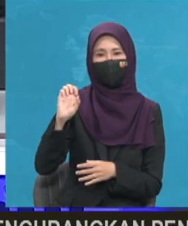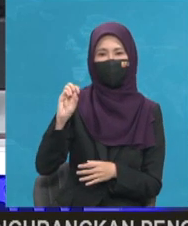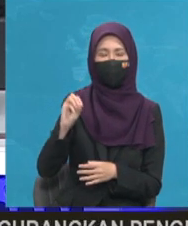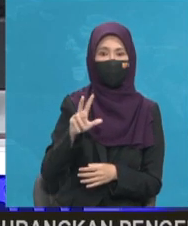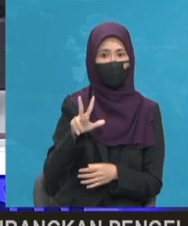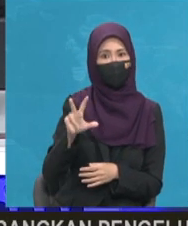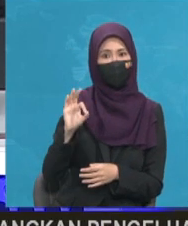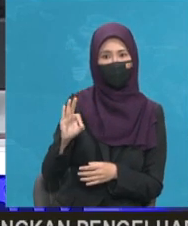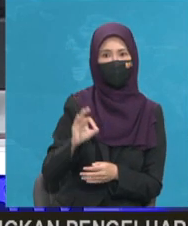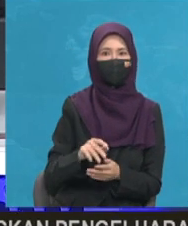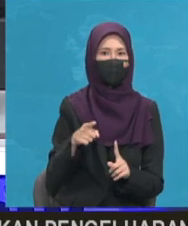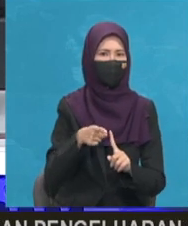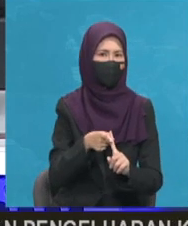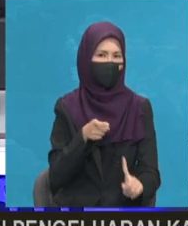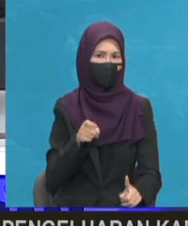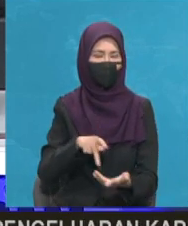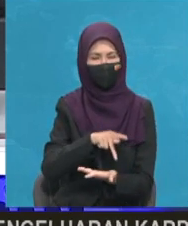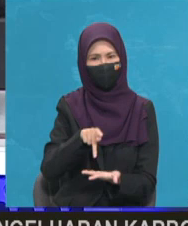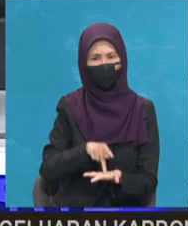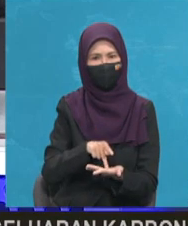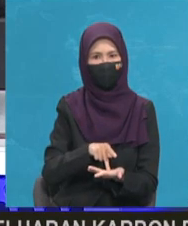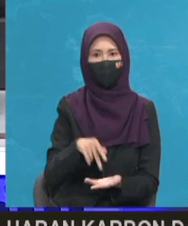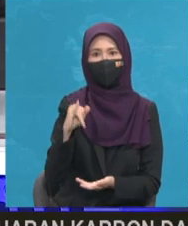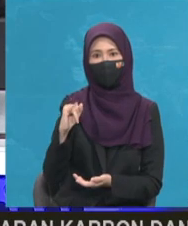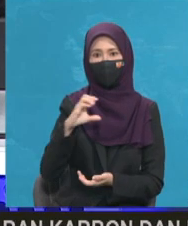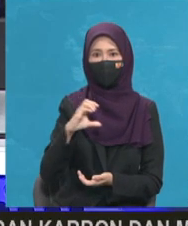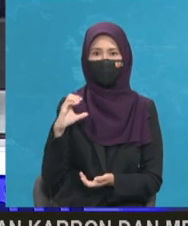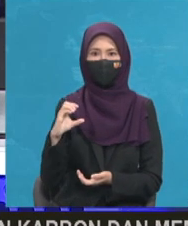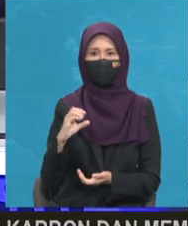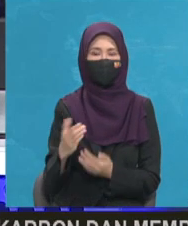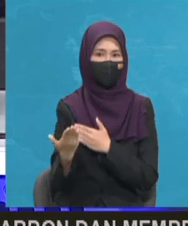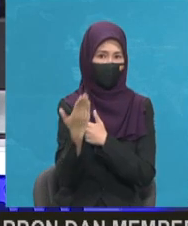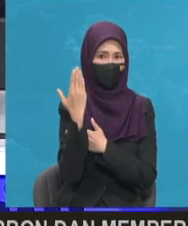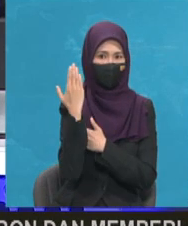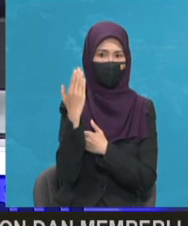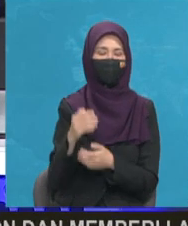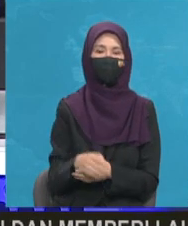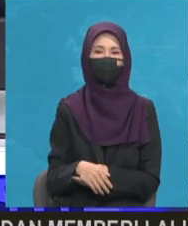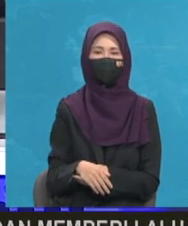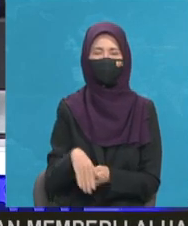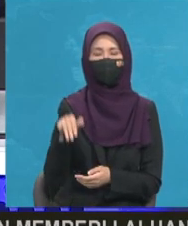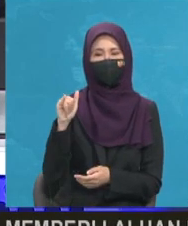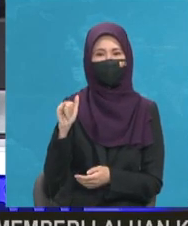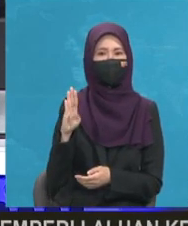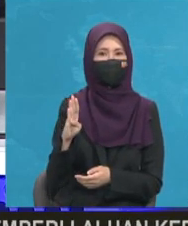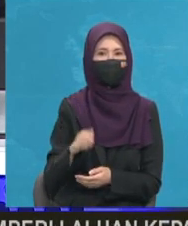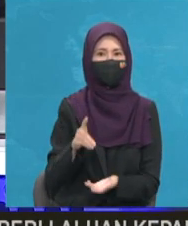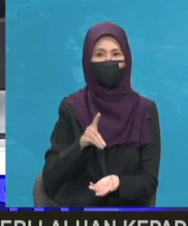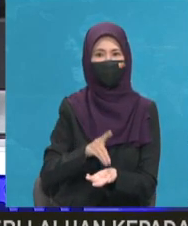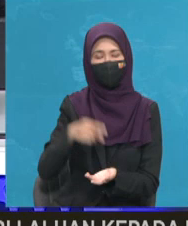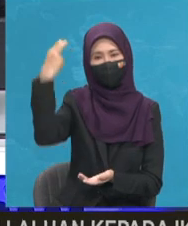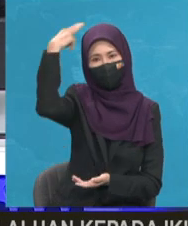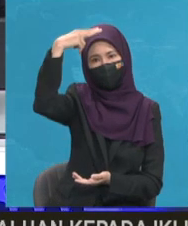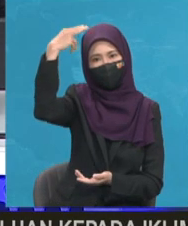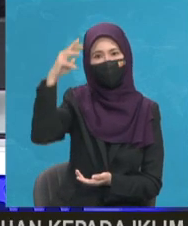ke-39 dari pusat persidangan antarabangsa prakas pagi tari yang terhormat Dato Sri Setia dokter awan hajimat